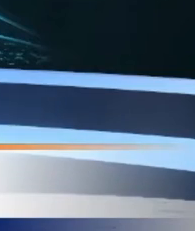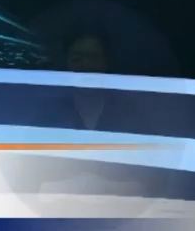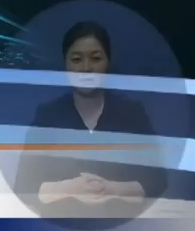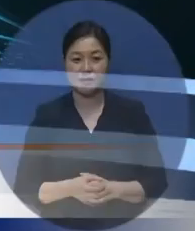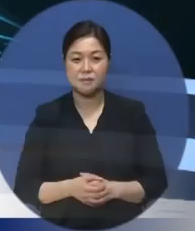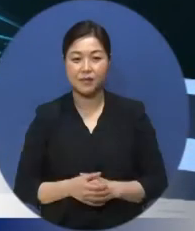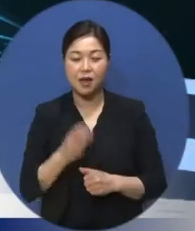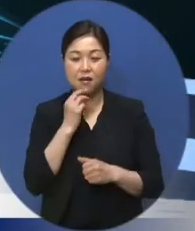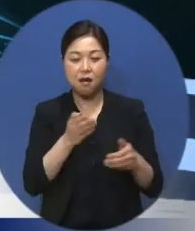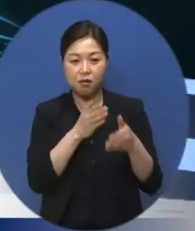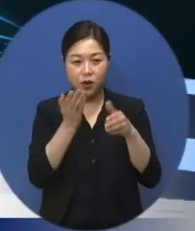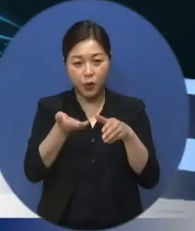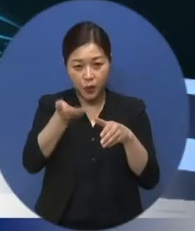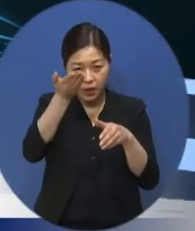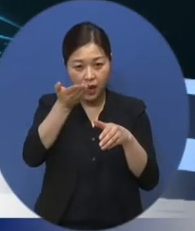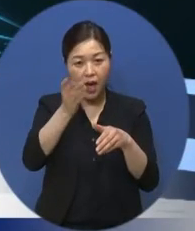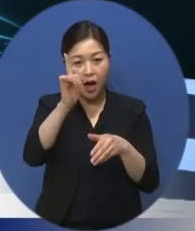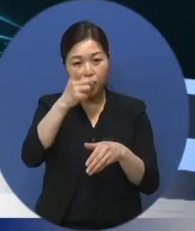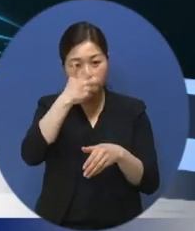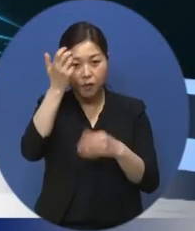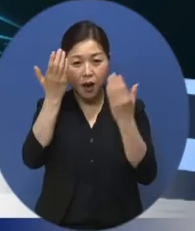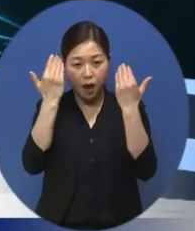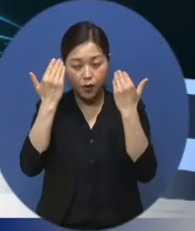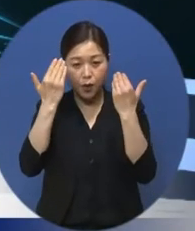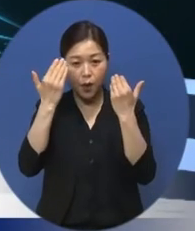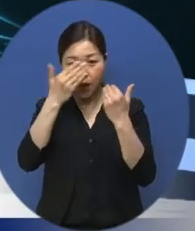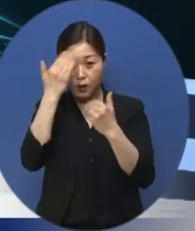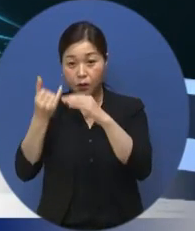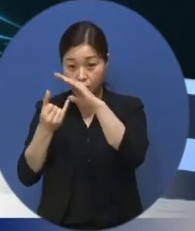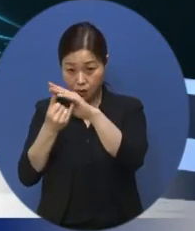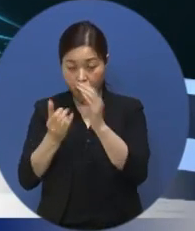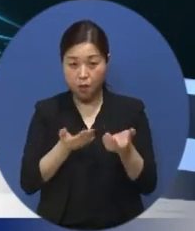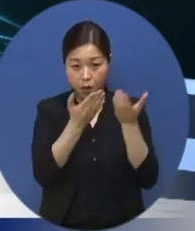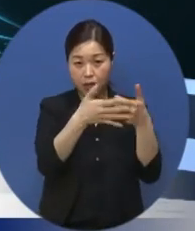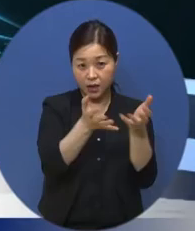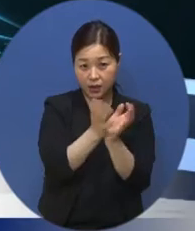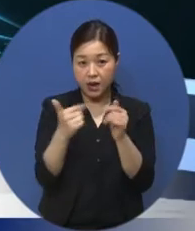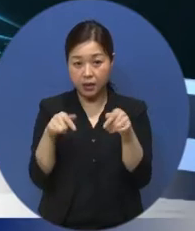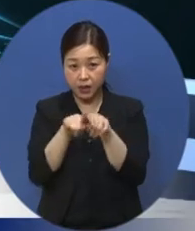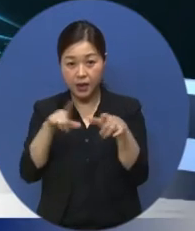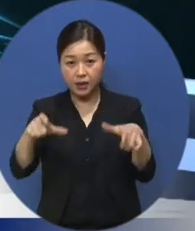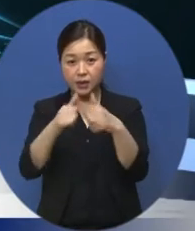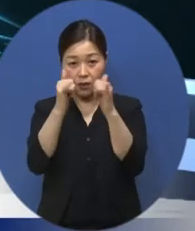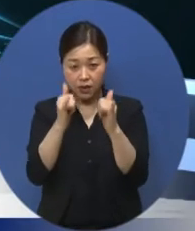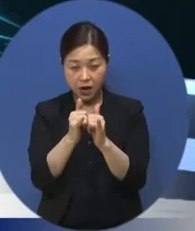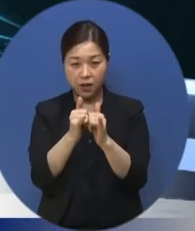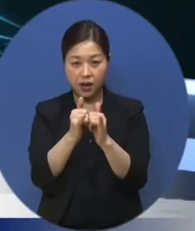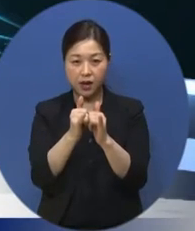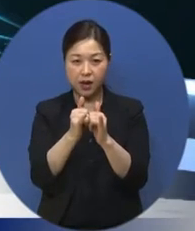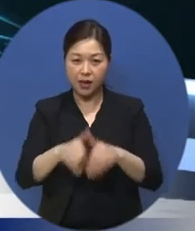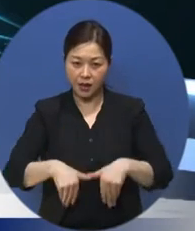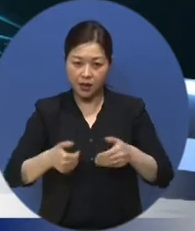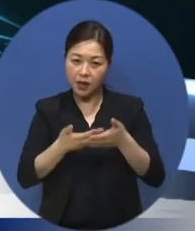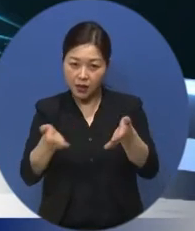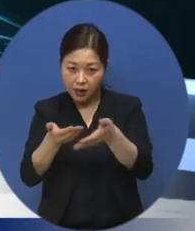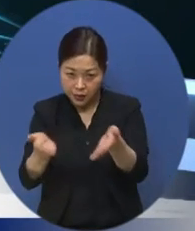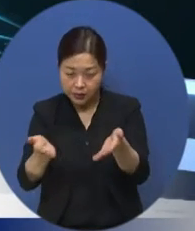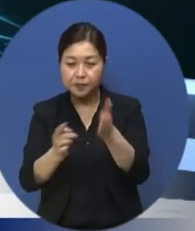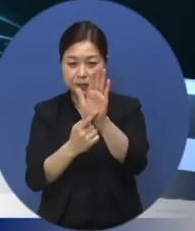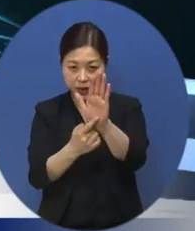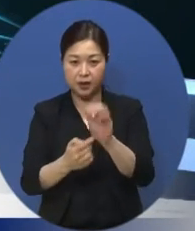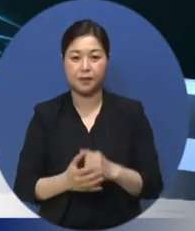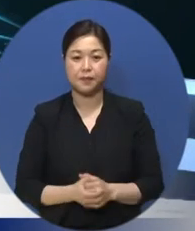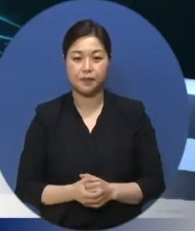경기북부 한 꿈 학교 청소년들과 봉사 단체가 함께 지역사회의 따뜻한 나눔의 손길을 전했습니다